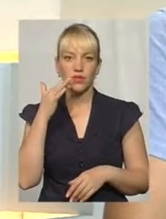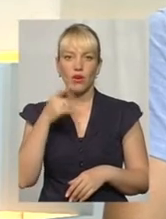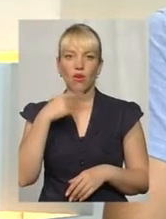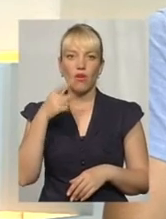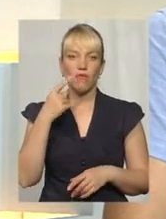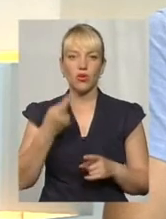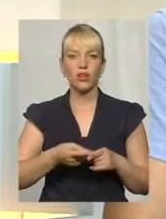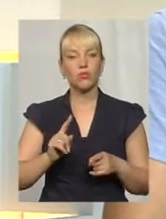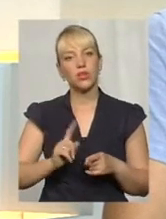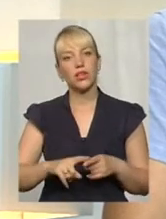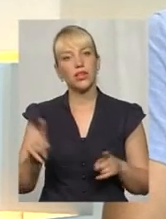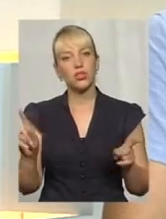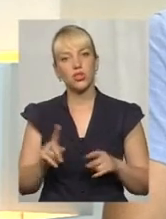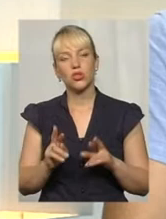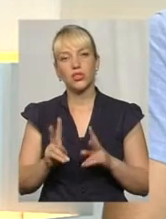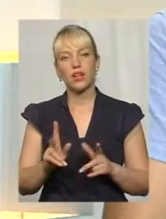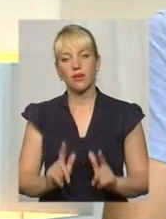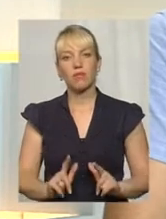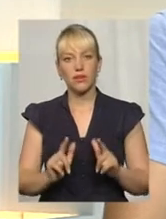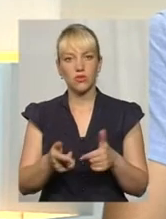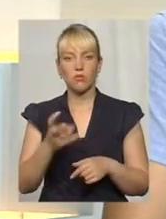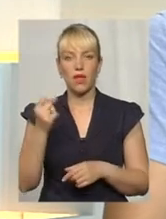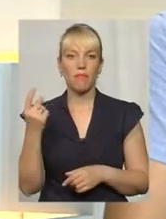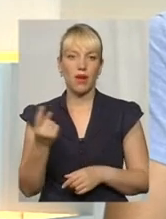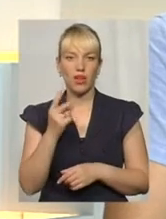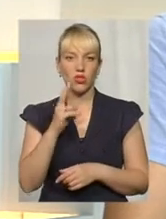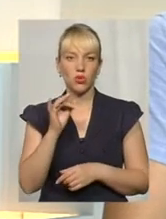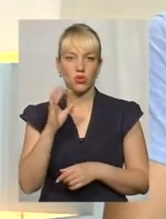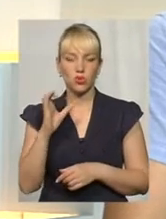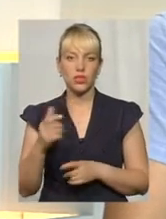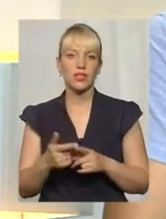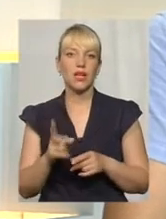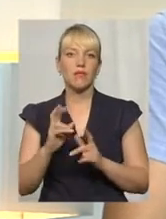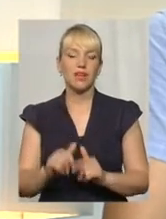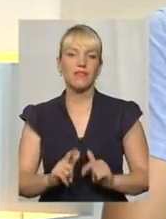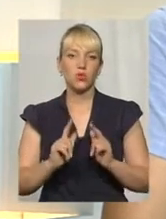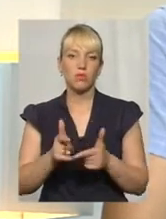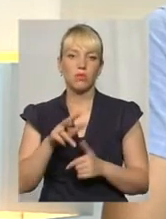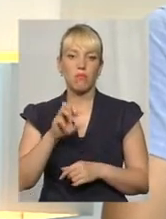говорять про те, що як і при вступі на перший курс, так само зараз при вступі в магістратуру,